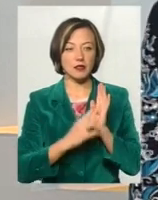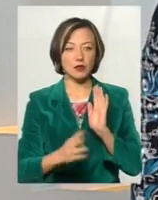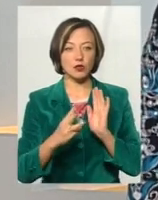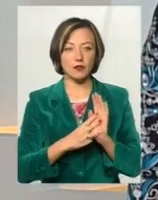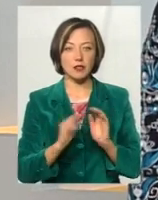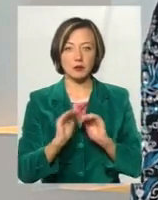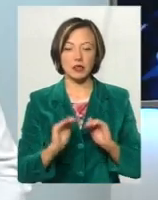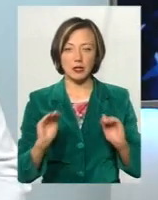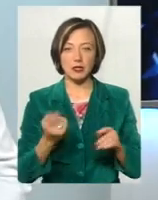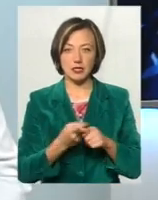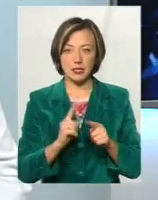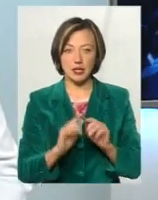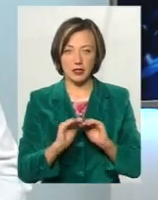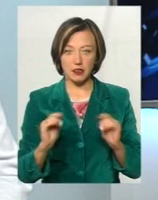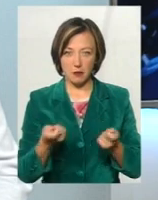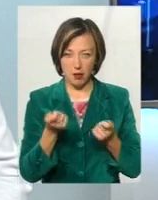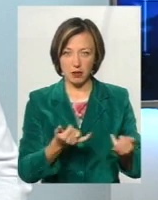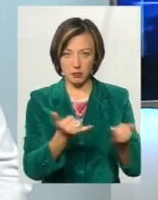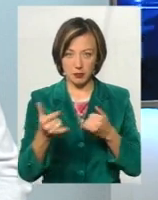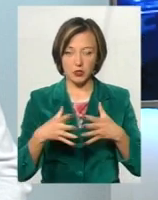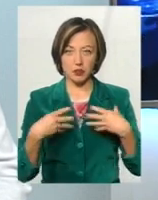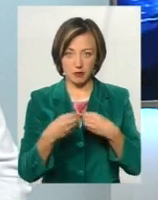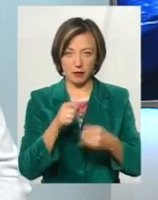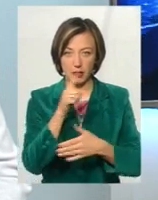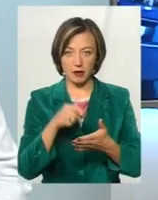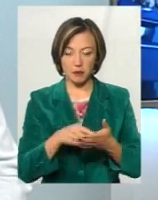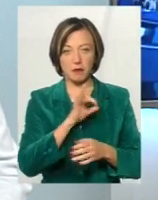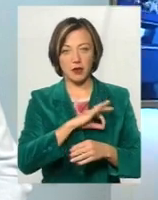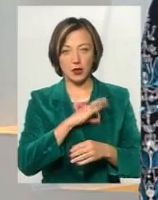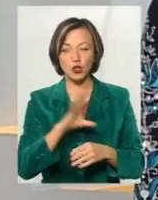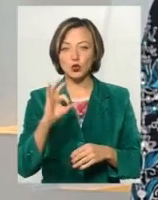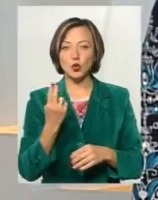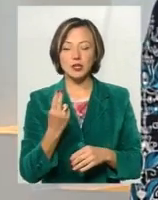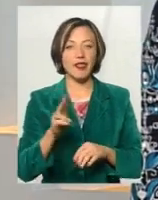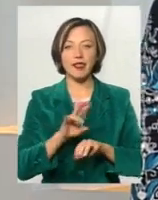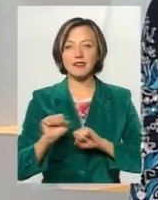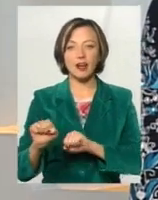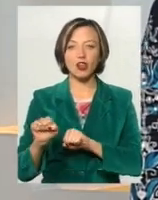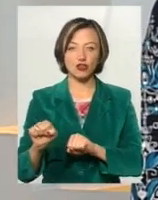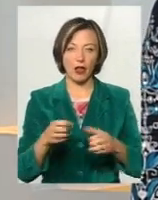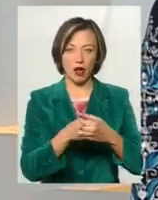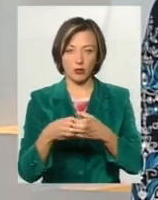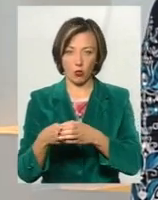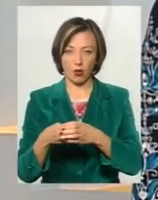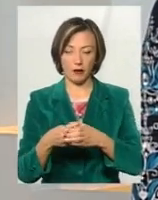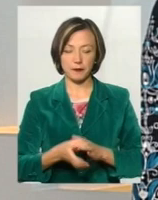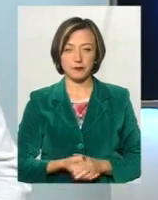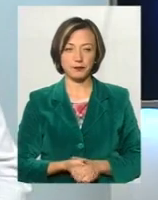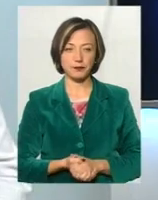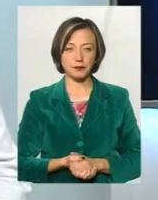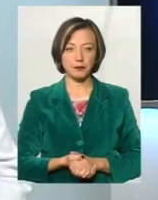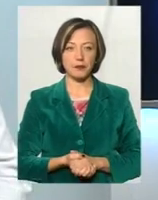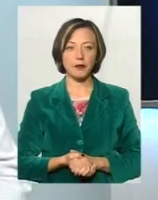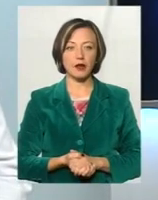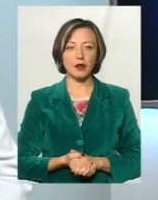2298 дітей. Це діти з малозабезпечених сімей, пільгових категорій? Соціально незахищених категорій.